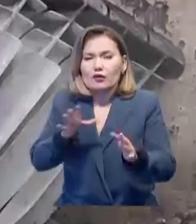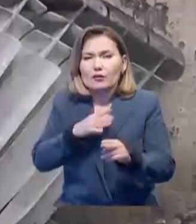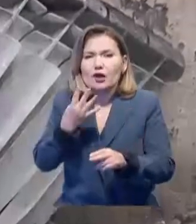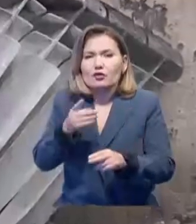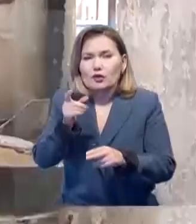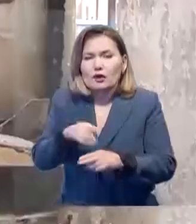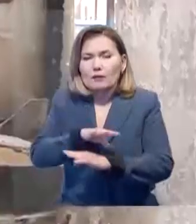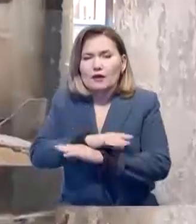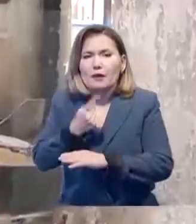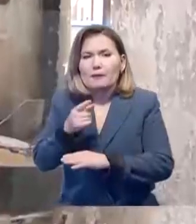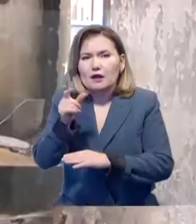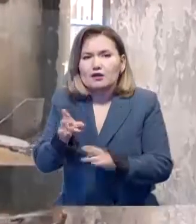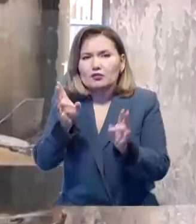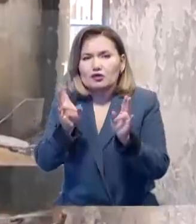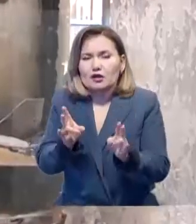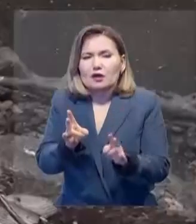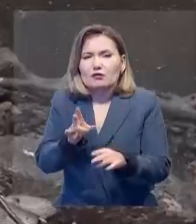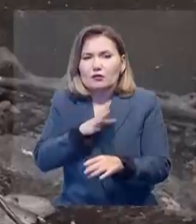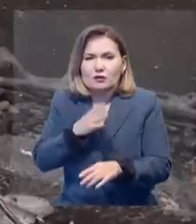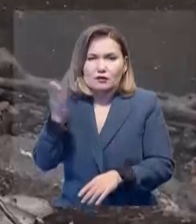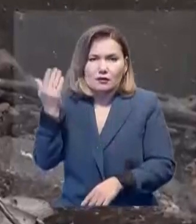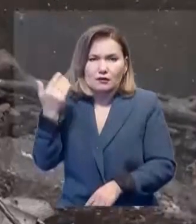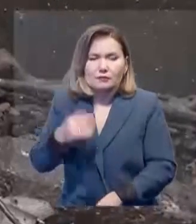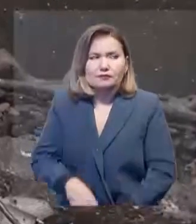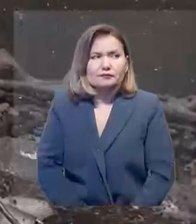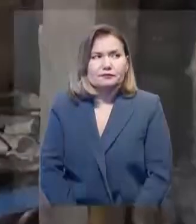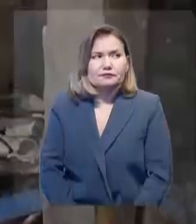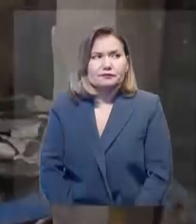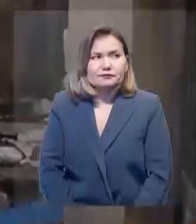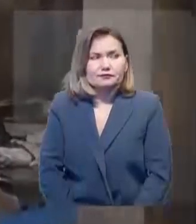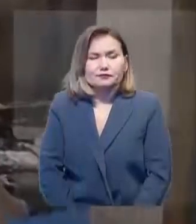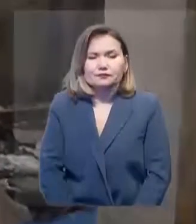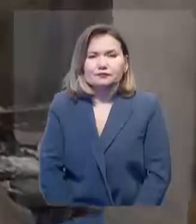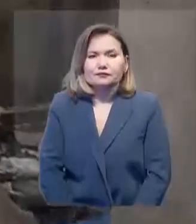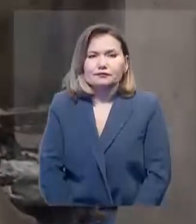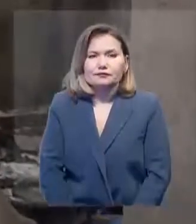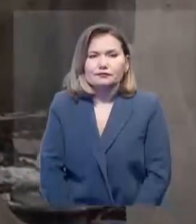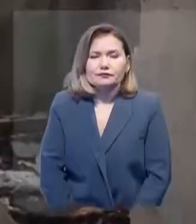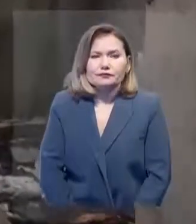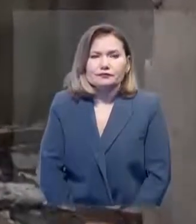1 адам өрттен жарақат алған еді. Арыстанбек Кенжебек, Байзақов, Амантай Матенов, 24 кезет, Атырау.